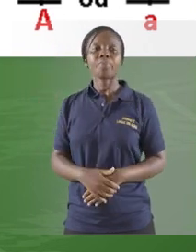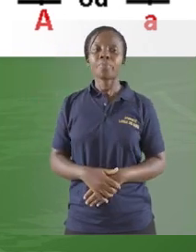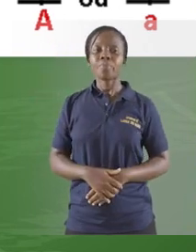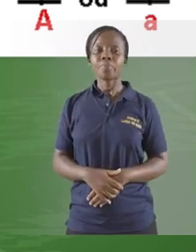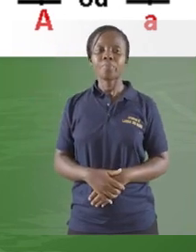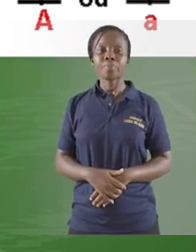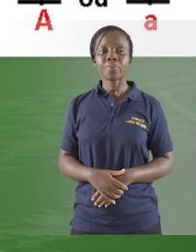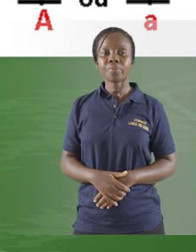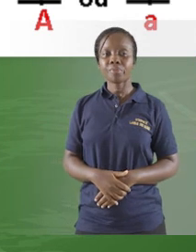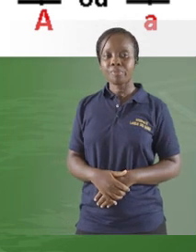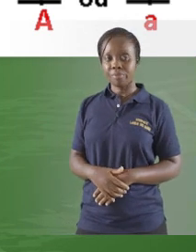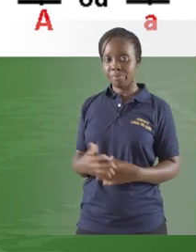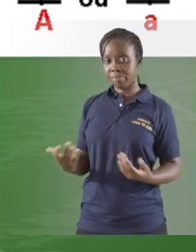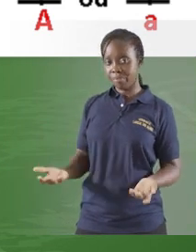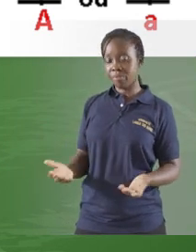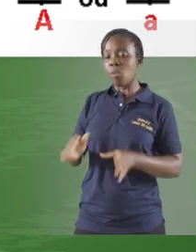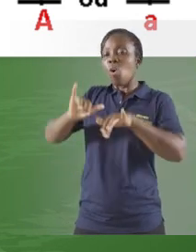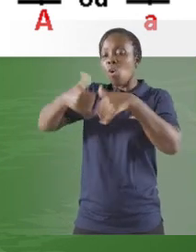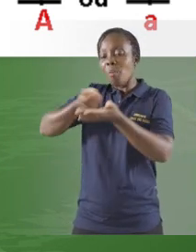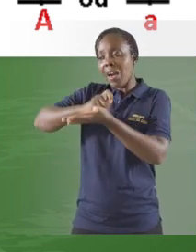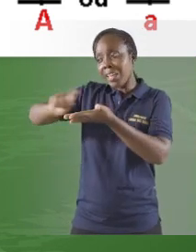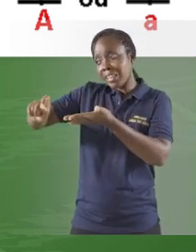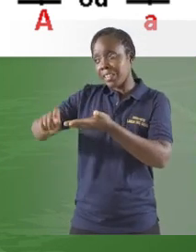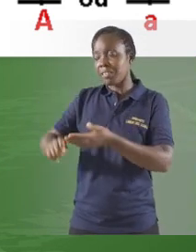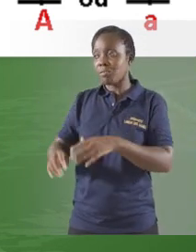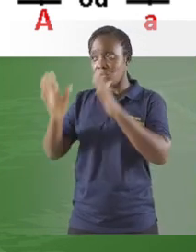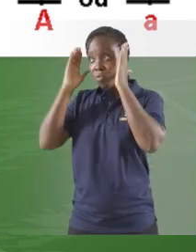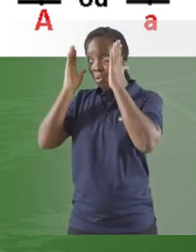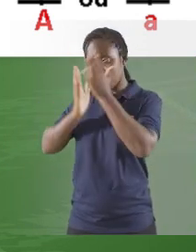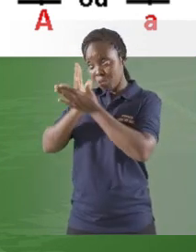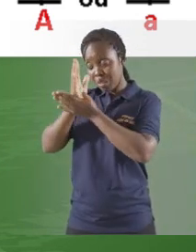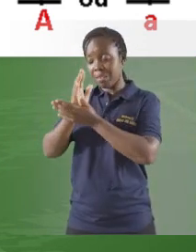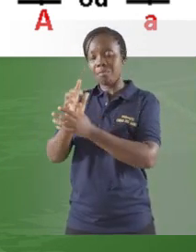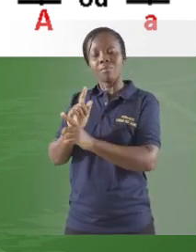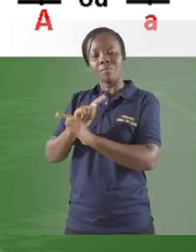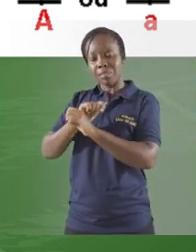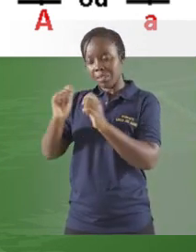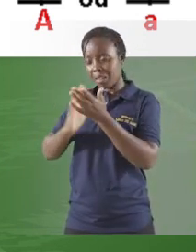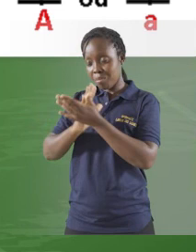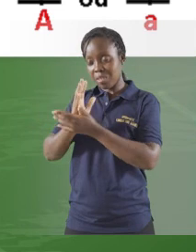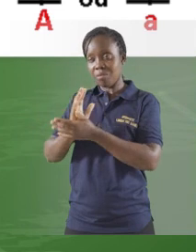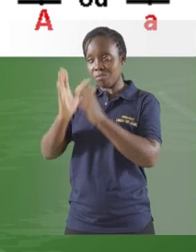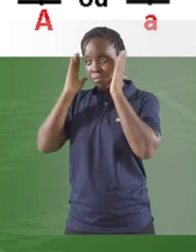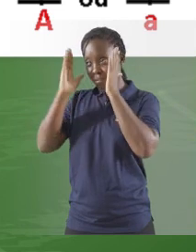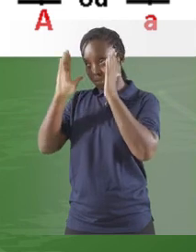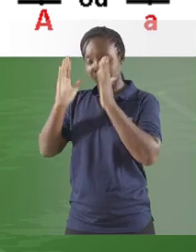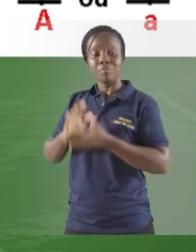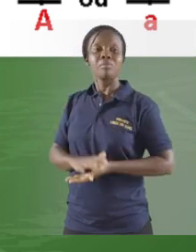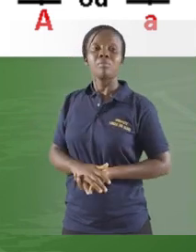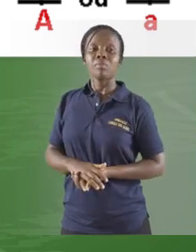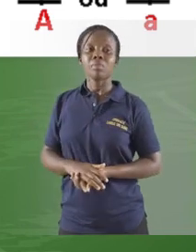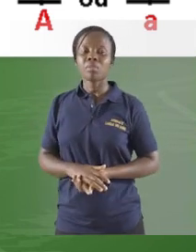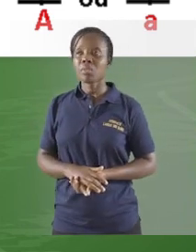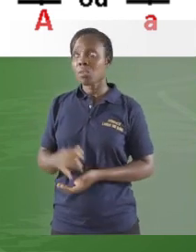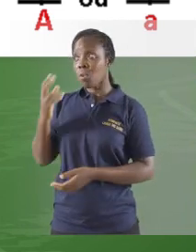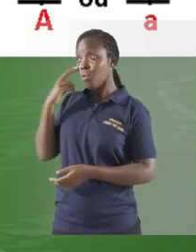Alors, qu'en est-il de l'écriture des génotypes? Suivez très bien, il s'avère ici